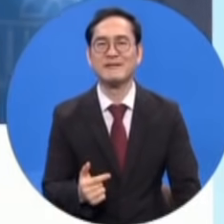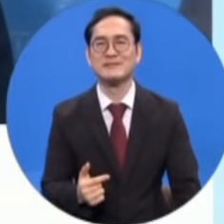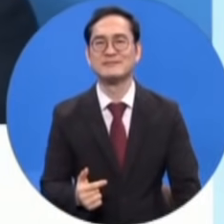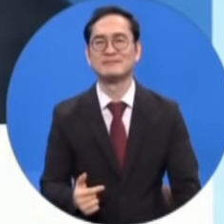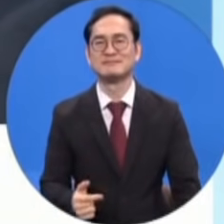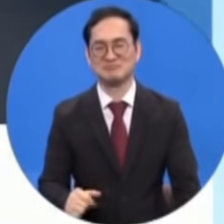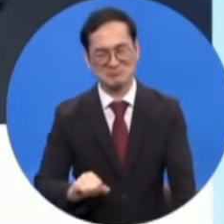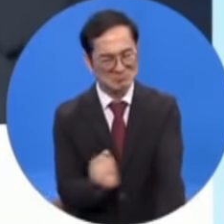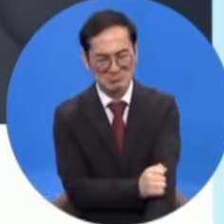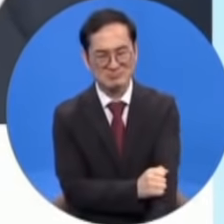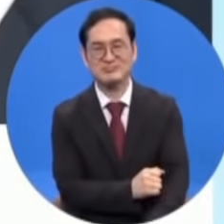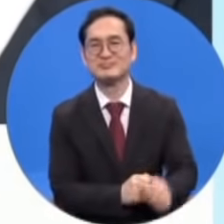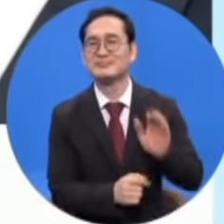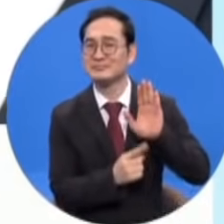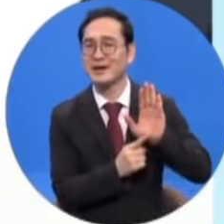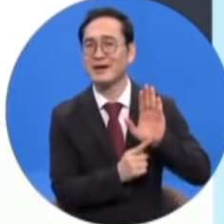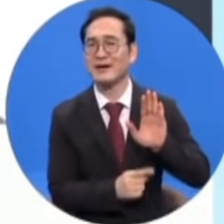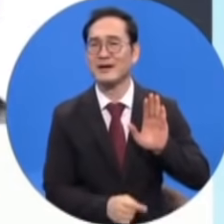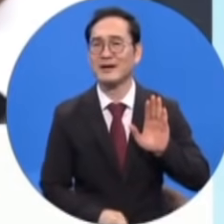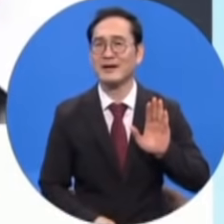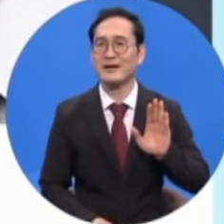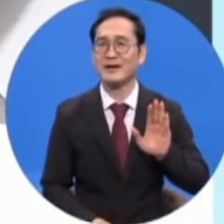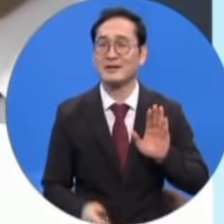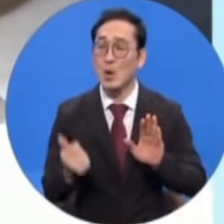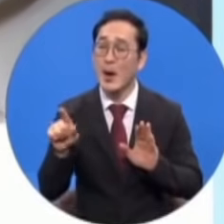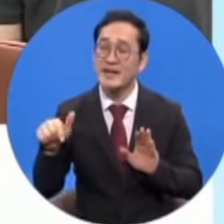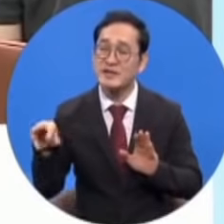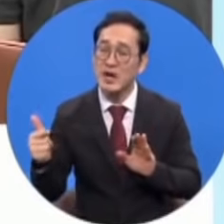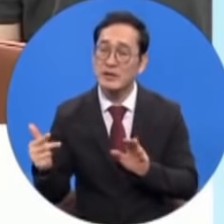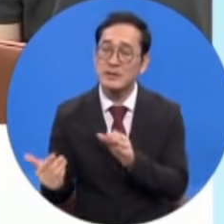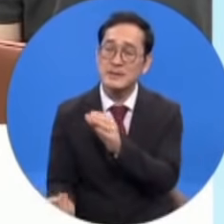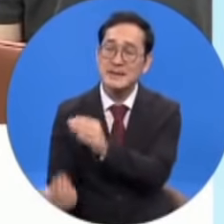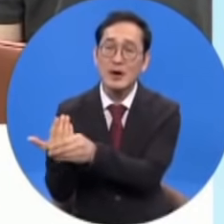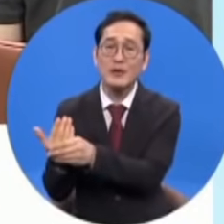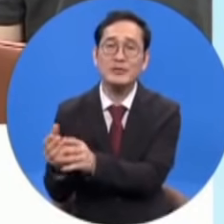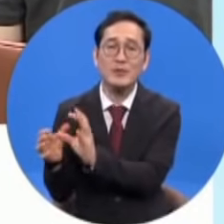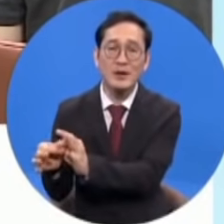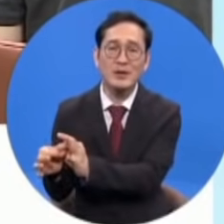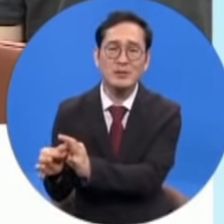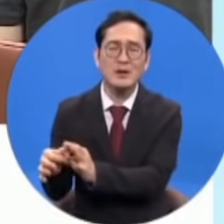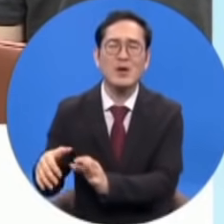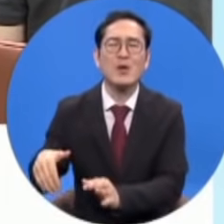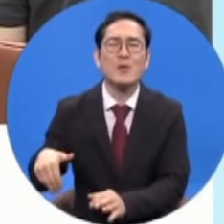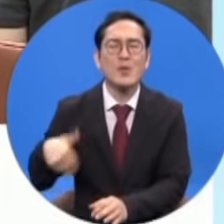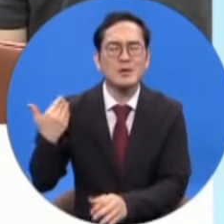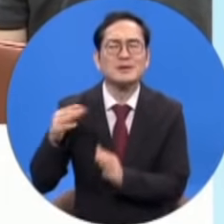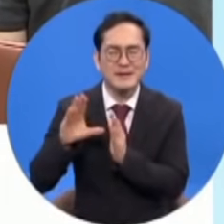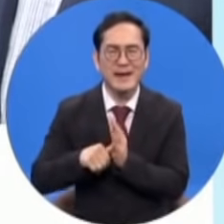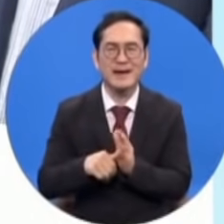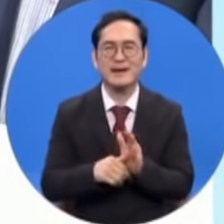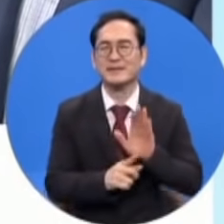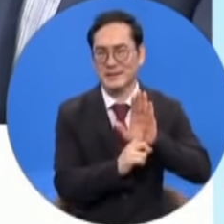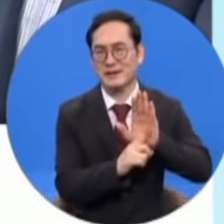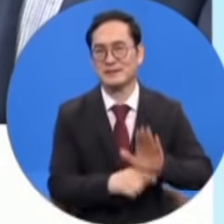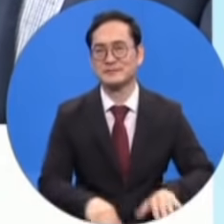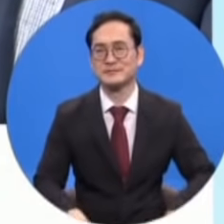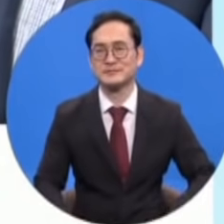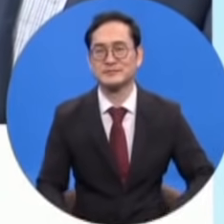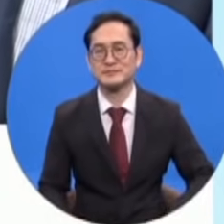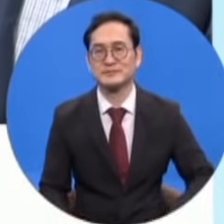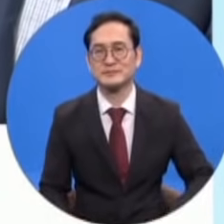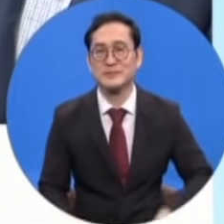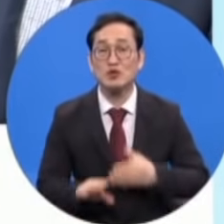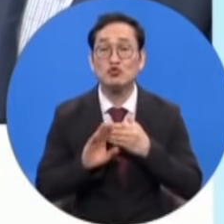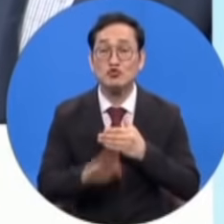당시에 많이 국민의 힘에 뭐 연결된 것은 화천 들이 관련된 여러가지 얘기가 나오기 전 이기 때문에 데 노려서 색이 어떤 것이고 그리고 나서 이제 본인에 대한